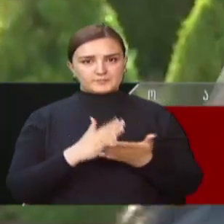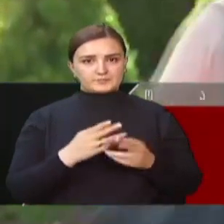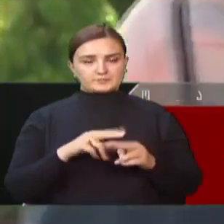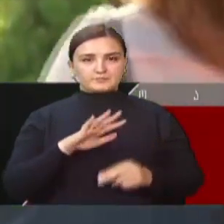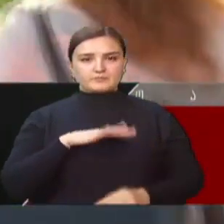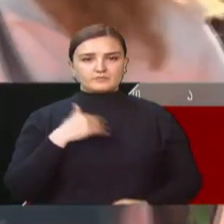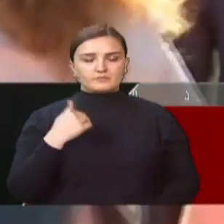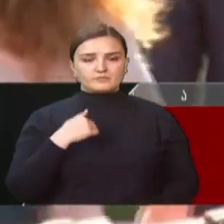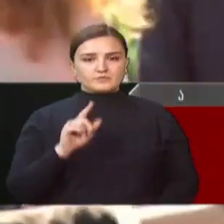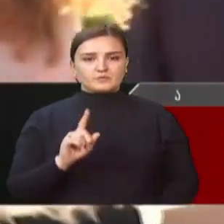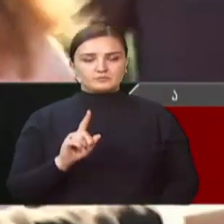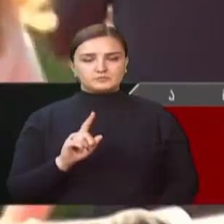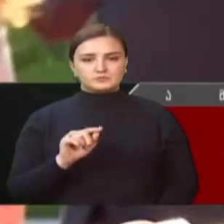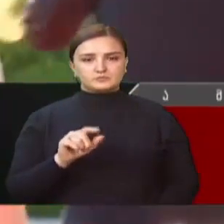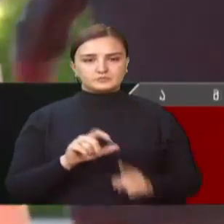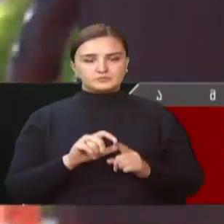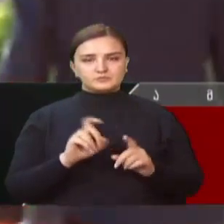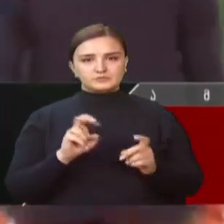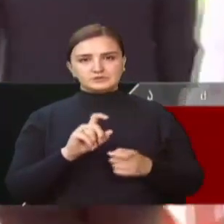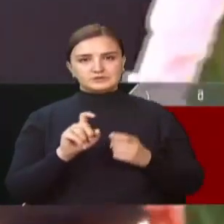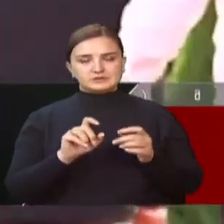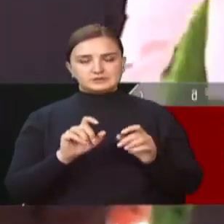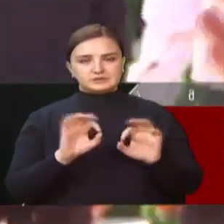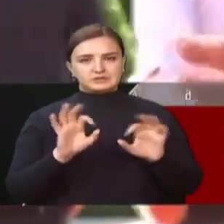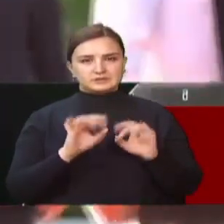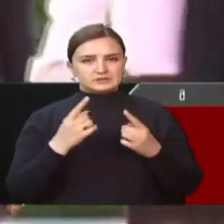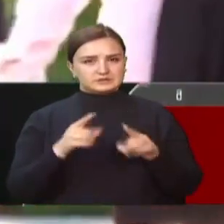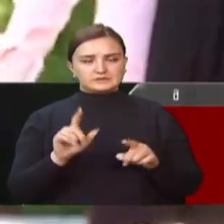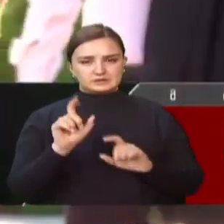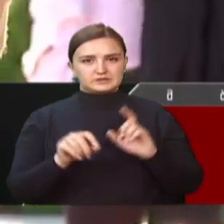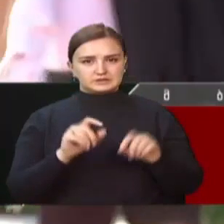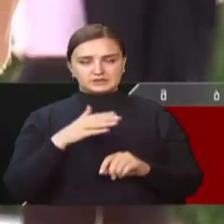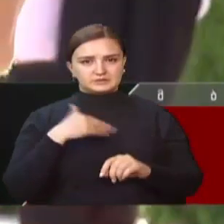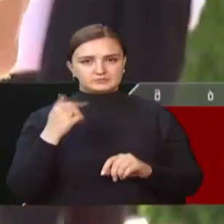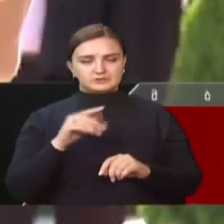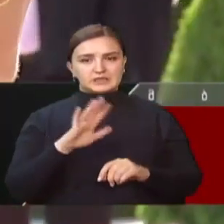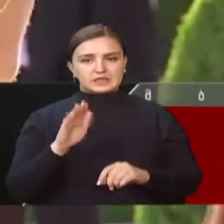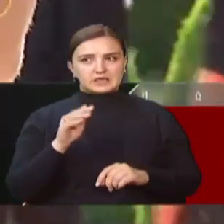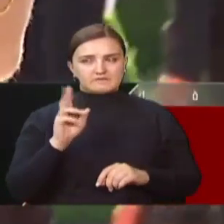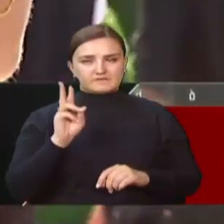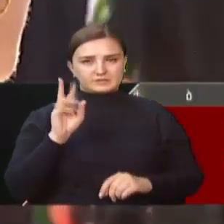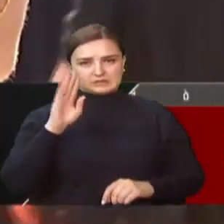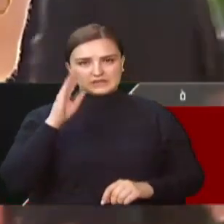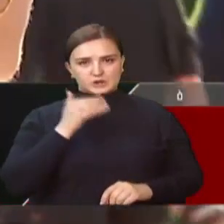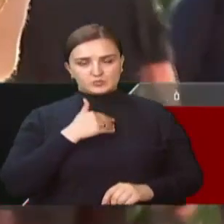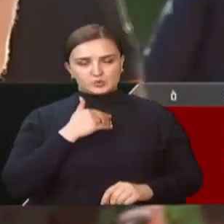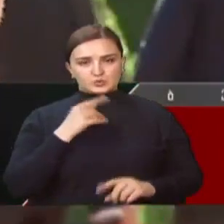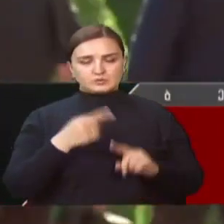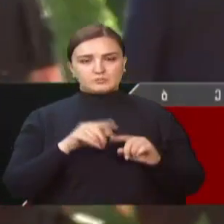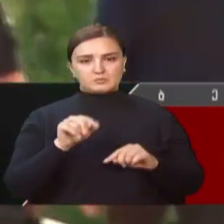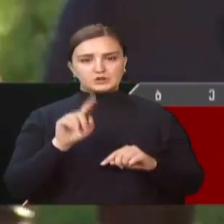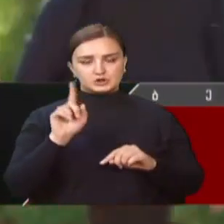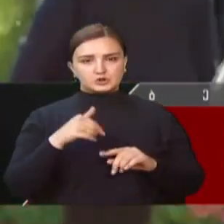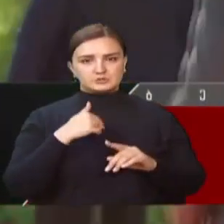rom garkouli spekulirebs saphuzurda sashvelobe imse sqva ჩვენი ქვეყნის არაკოთი მოსულნე ადამიანებს. Მათ შორის